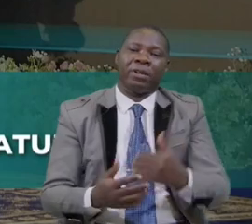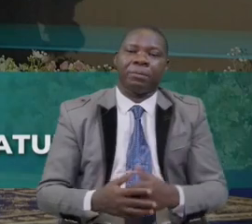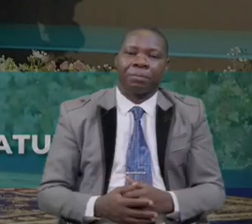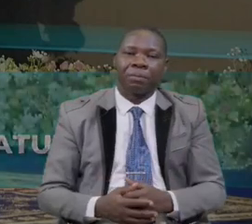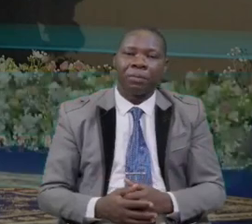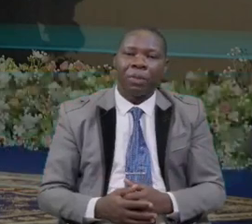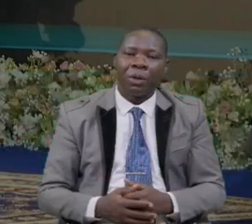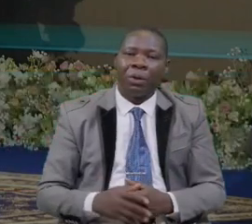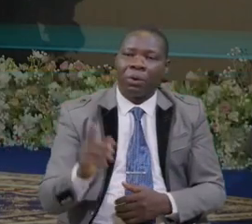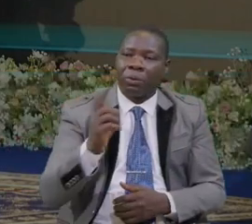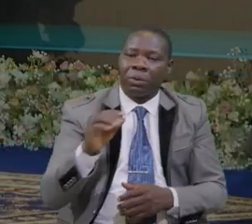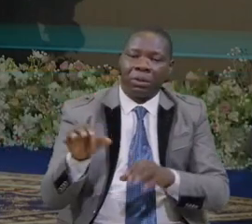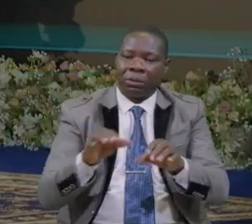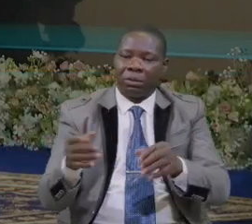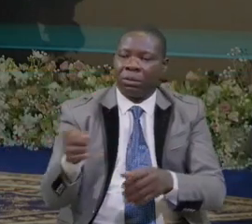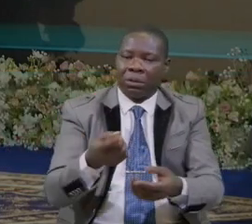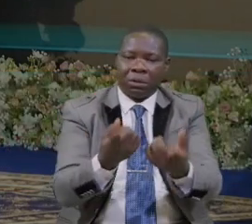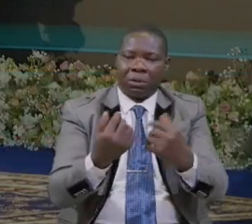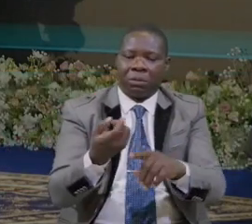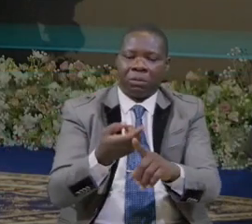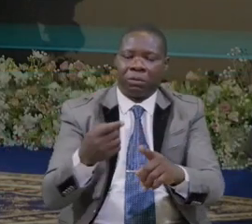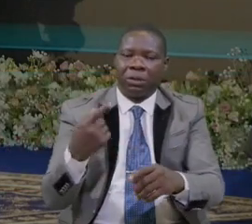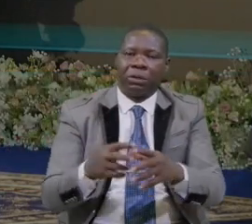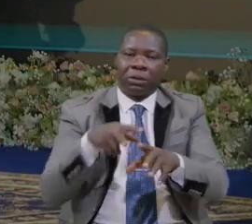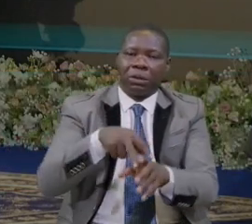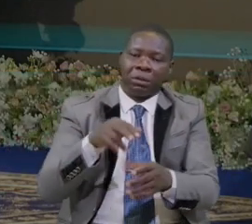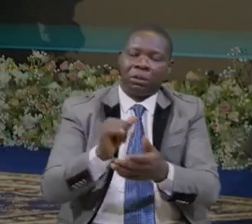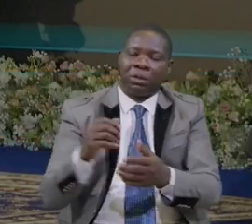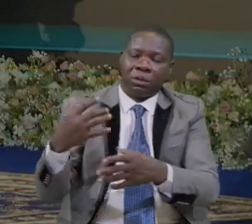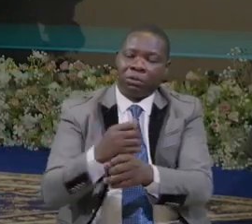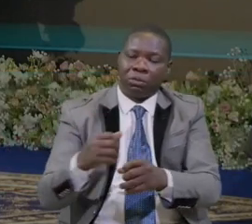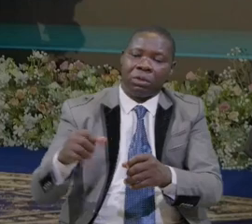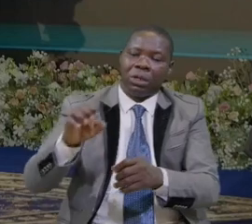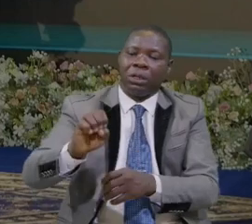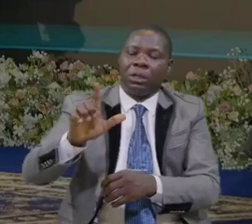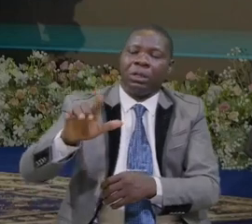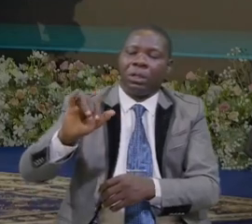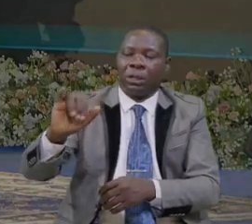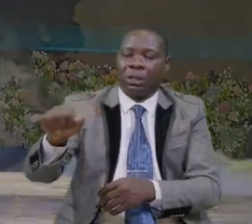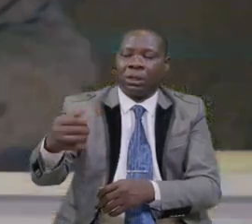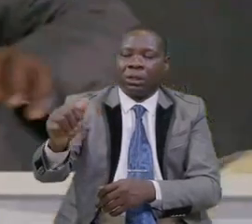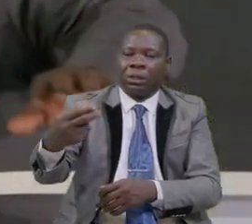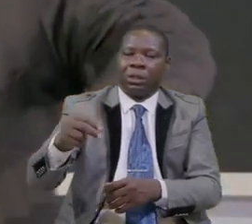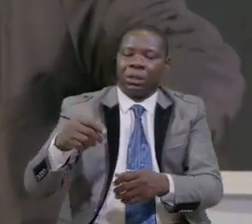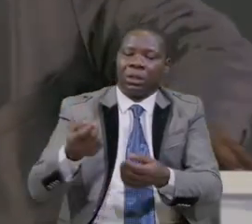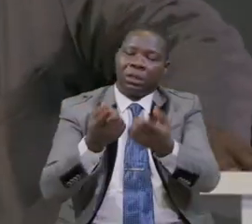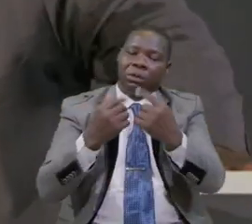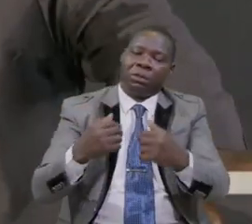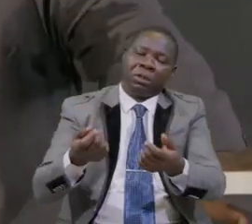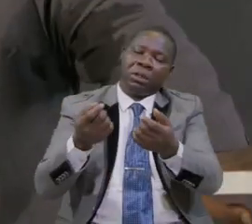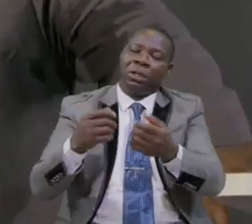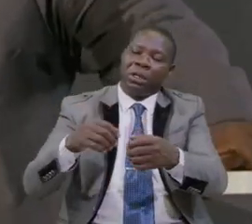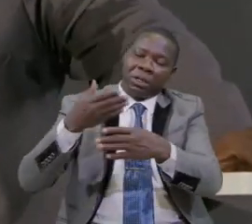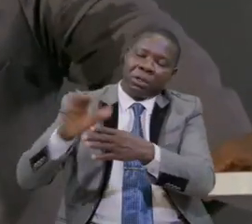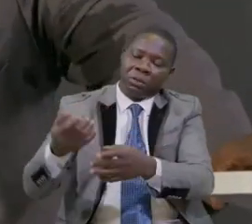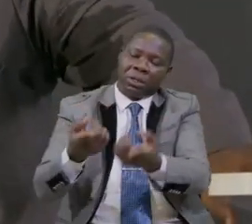D'où est-ce qu'ils viennent? Les chars qui ont enlevé Élisée, Élie du moins, sont venus pour tenir pour